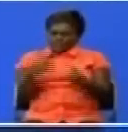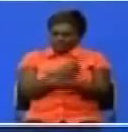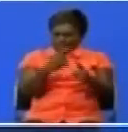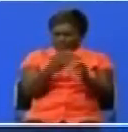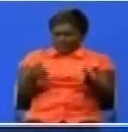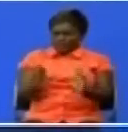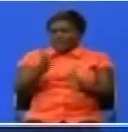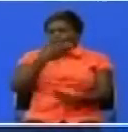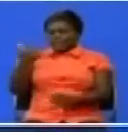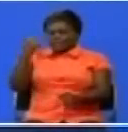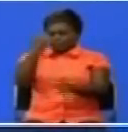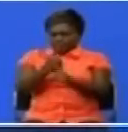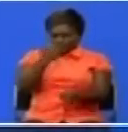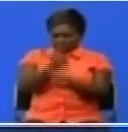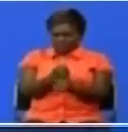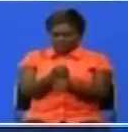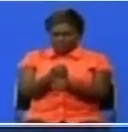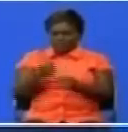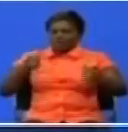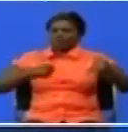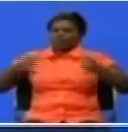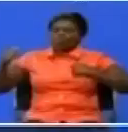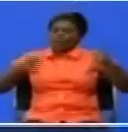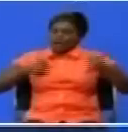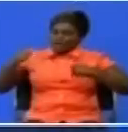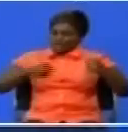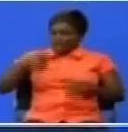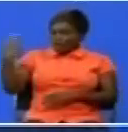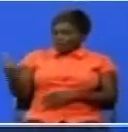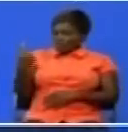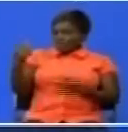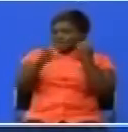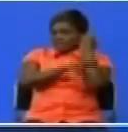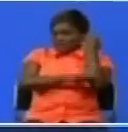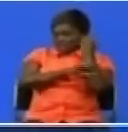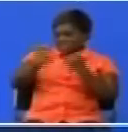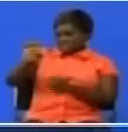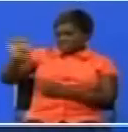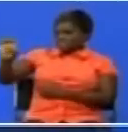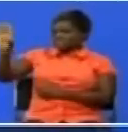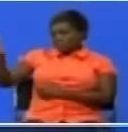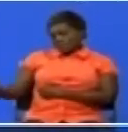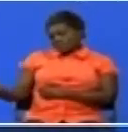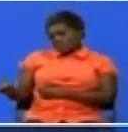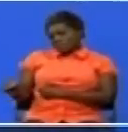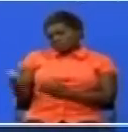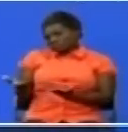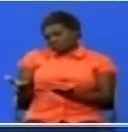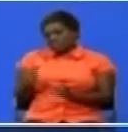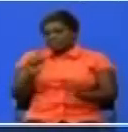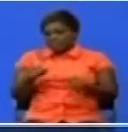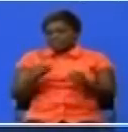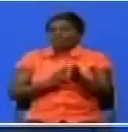the best performer will be Rwanda, which is the only country in East Africa that made it past